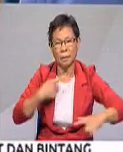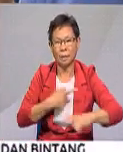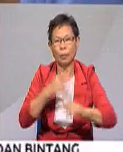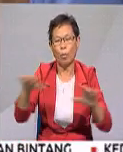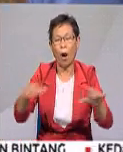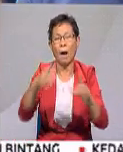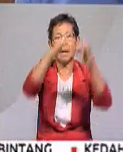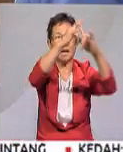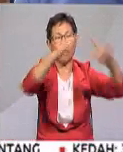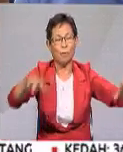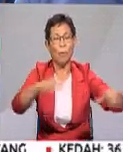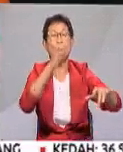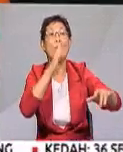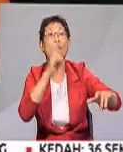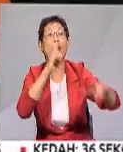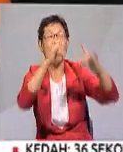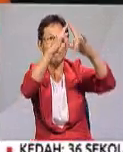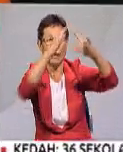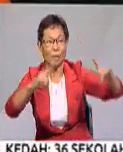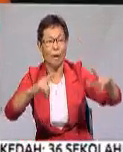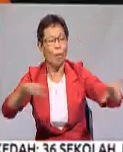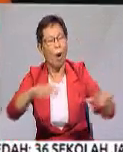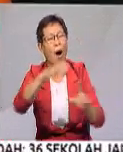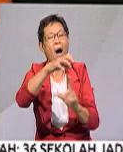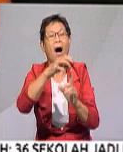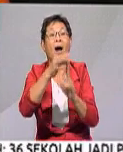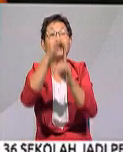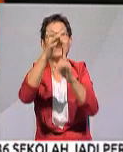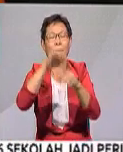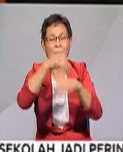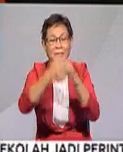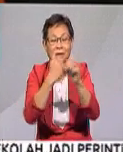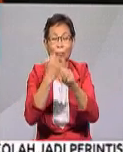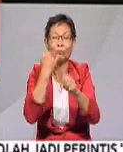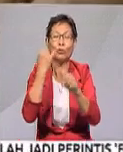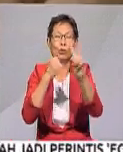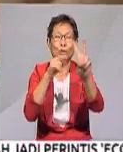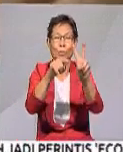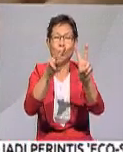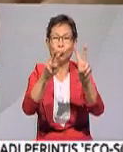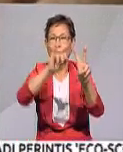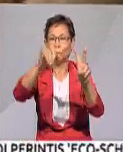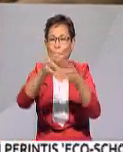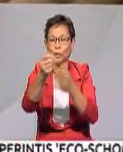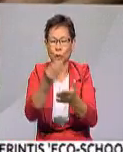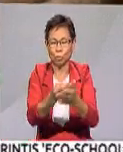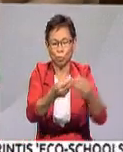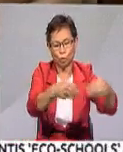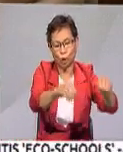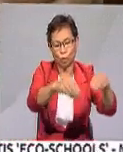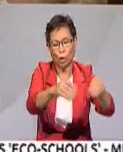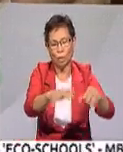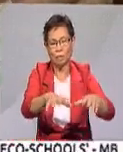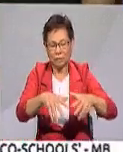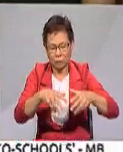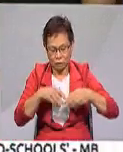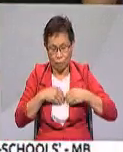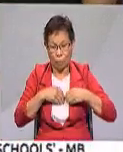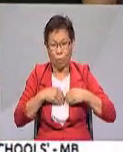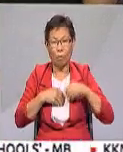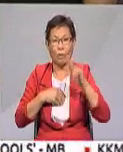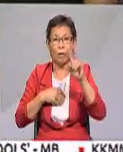khas warna merah ni. Pada tahun lalu, sebanyak 2.2 juta ringgit nilai jualan diterima